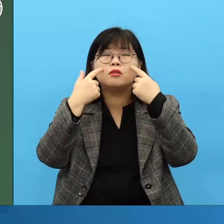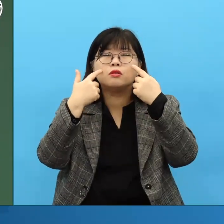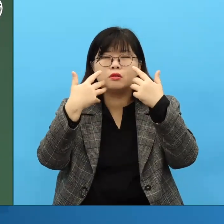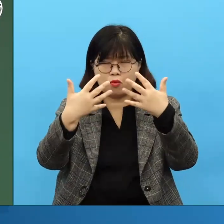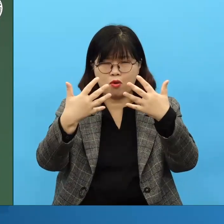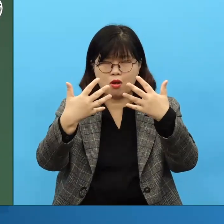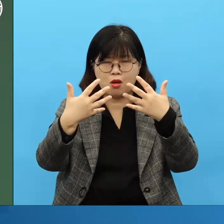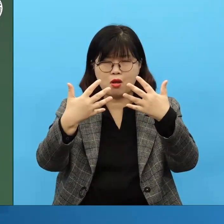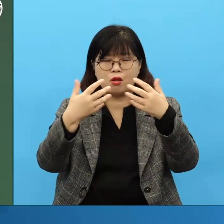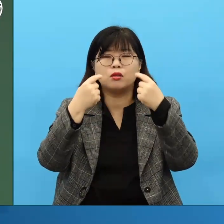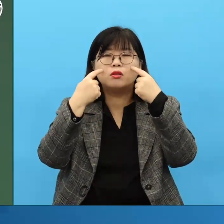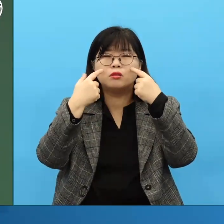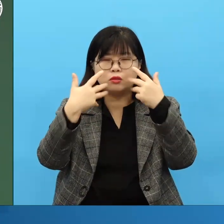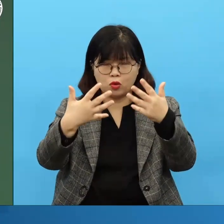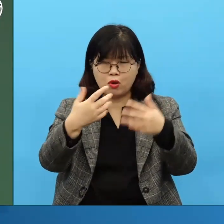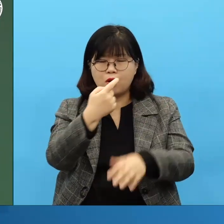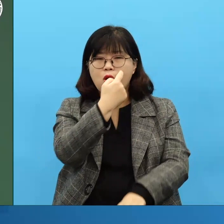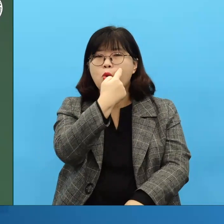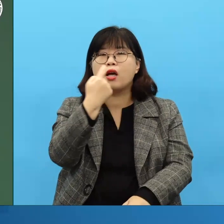주제는